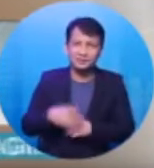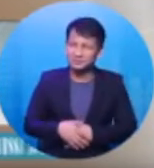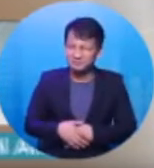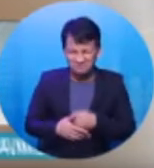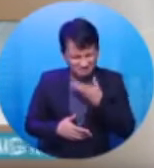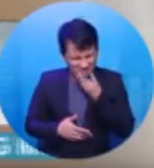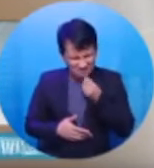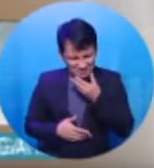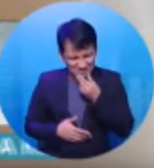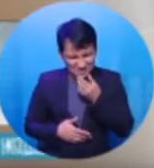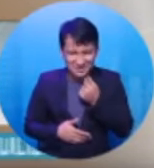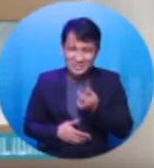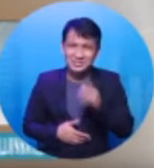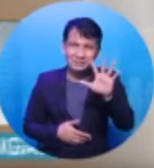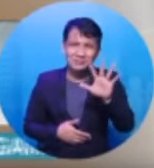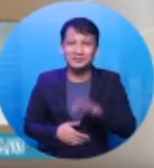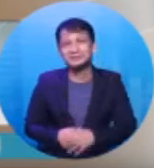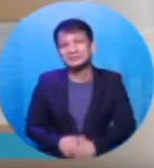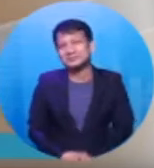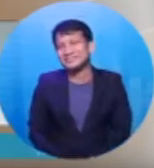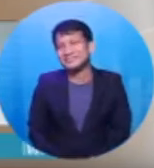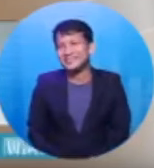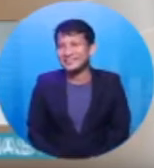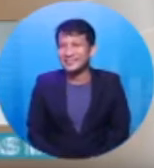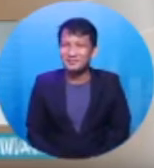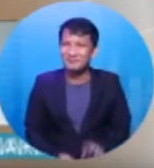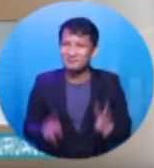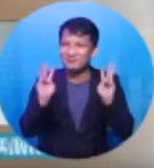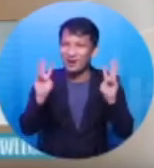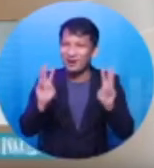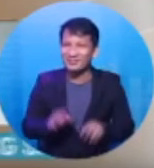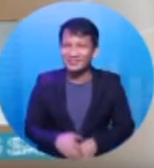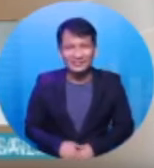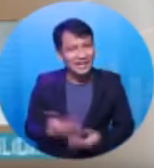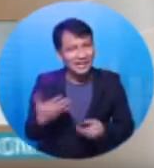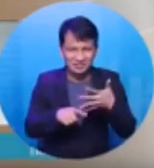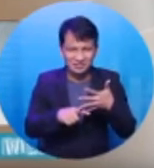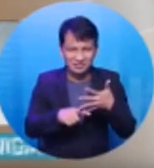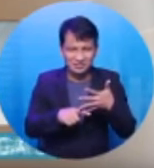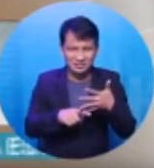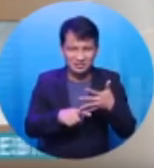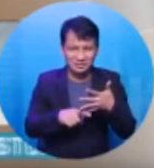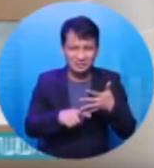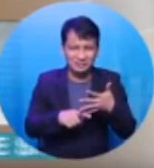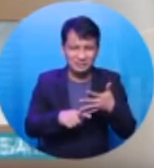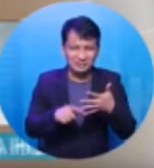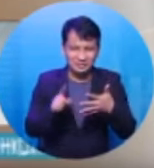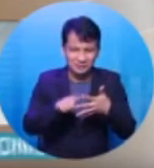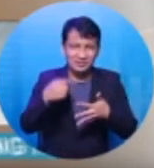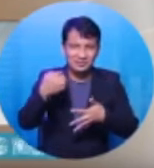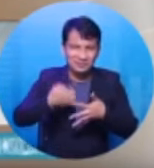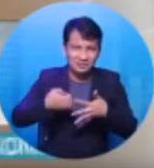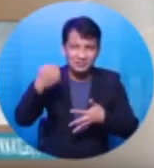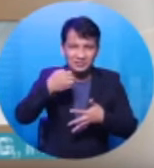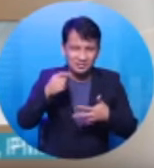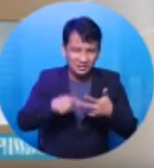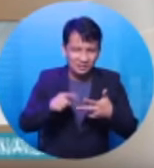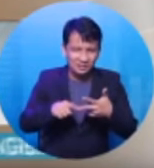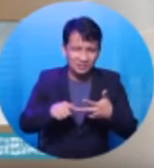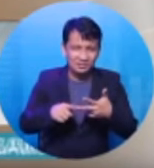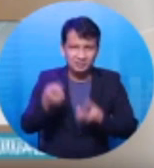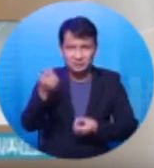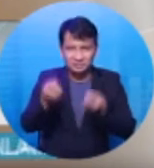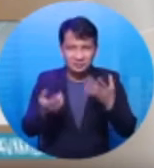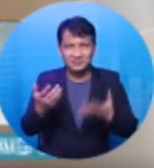inyo? Lima. Lima? Wow, ha? Ano po mga trabaho nitong lima? May engineer. Engineer? Tapos may